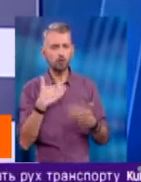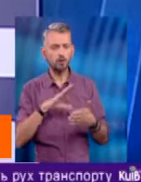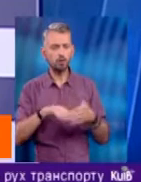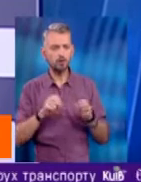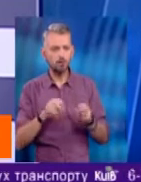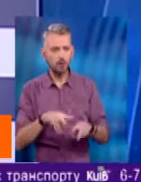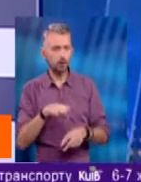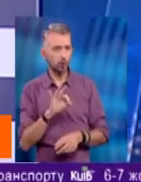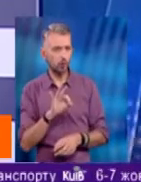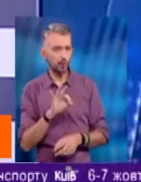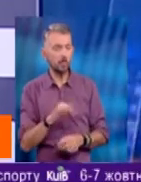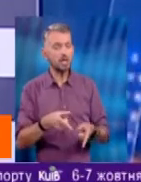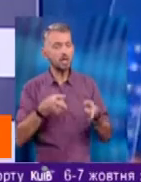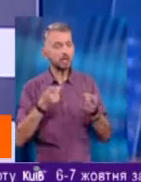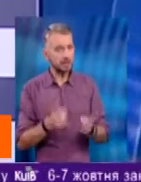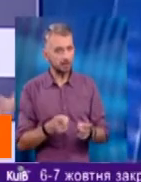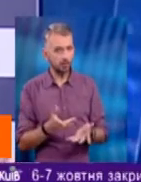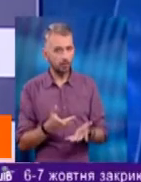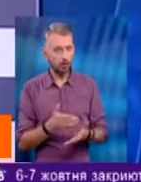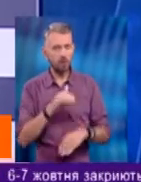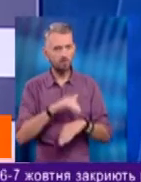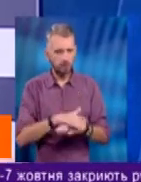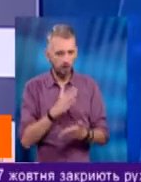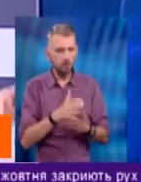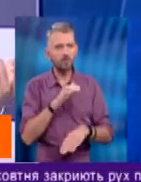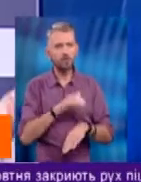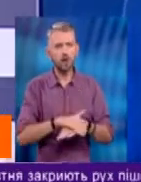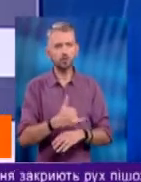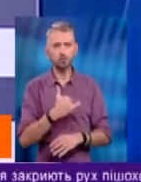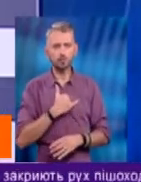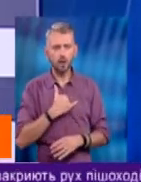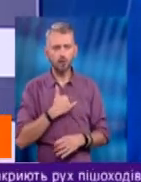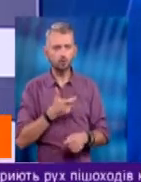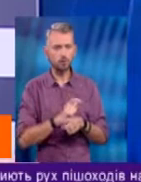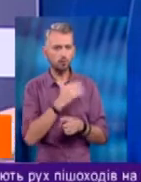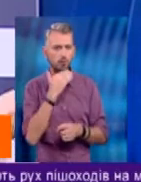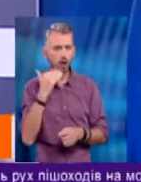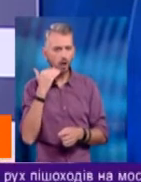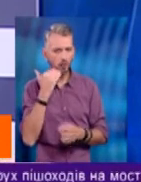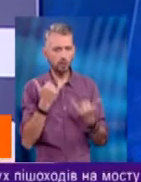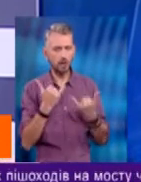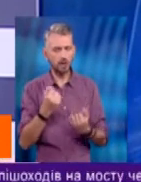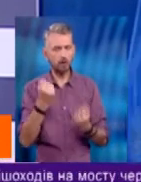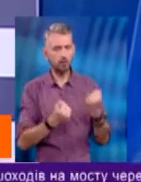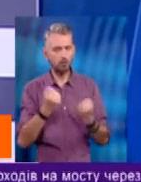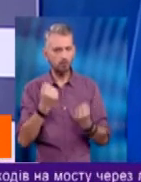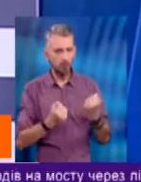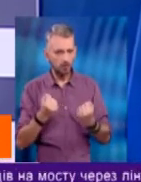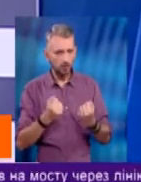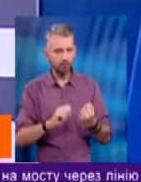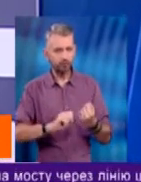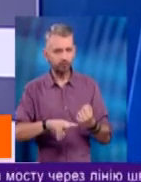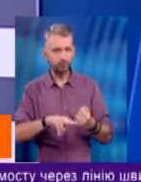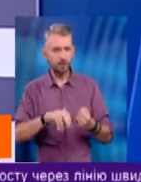безпеки, то дійсно факт є фактом. В нас дуже велика кількість зараз автомобілів на